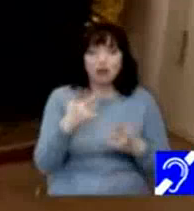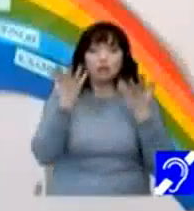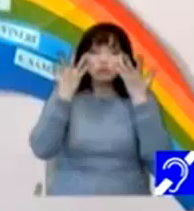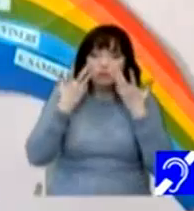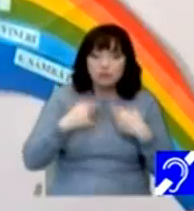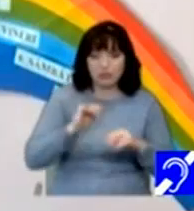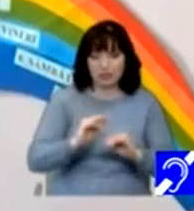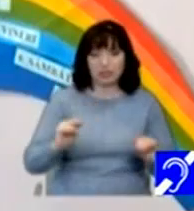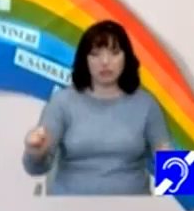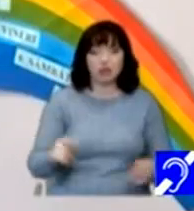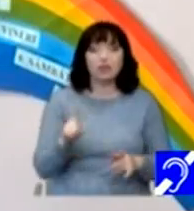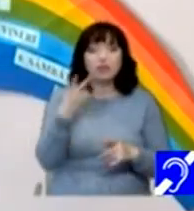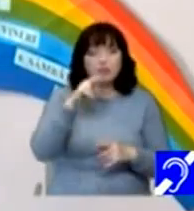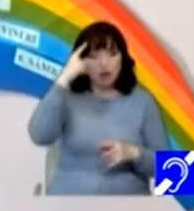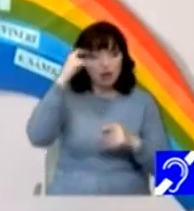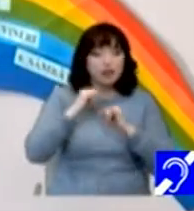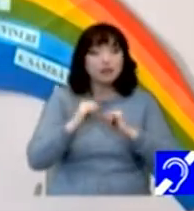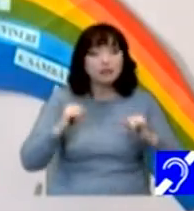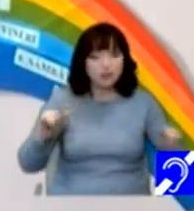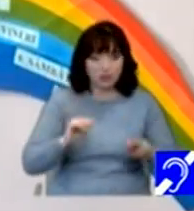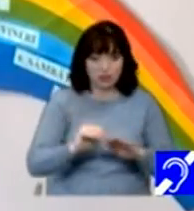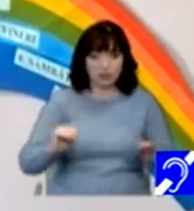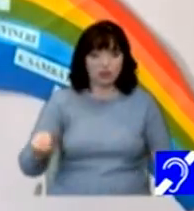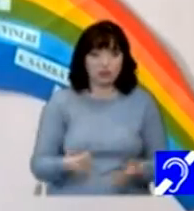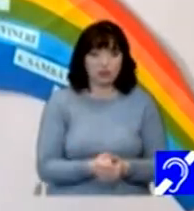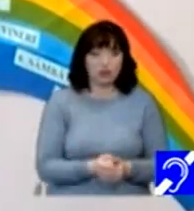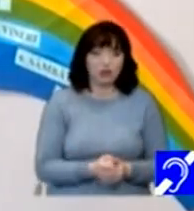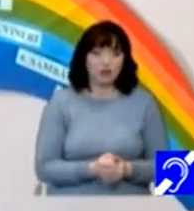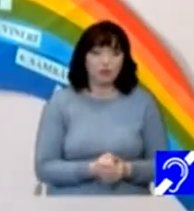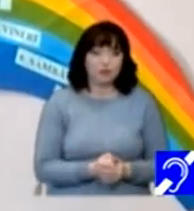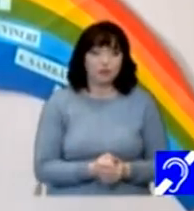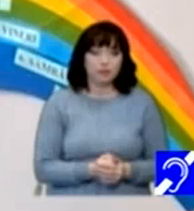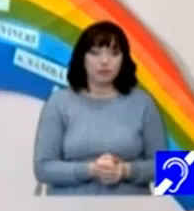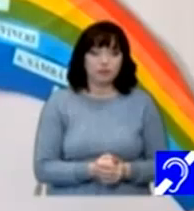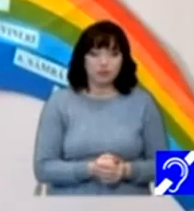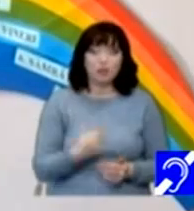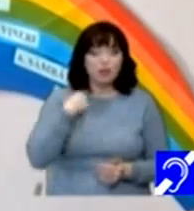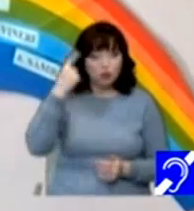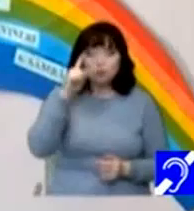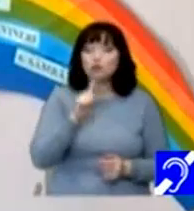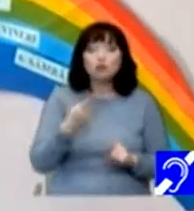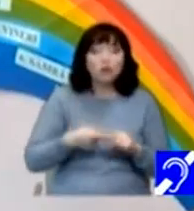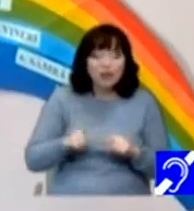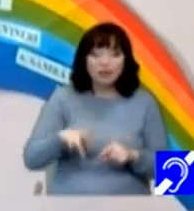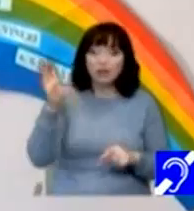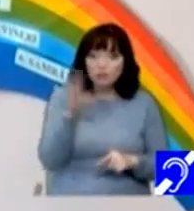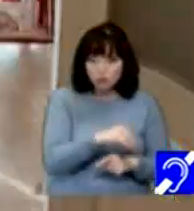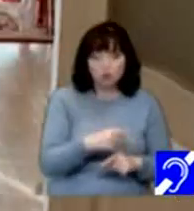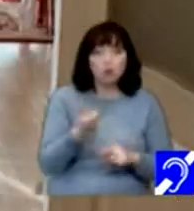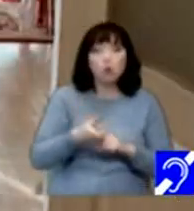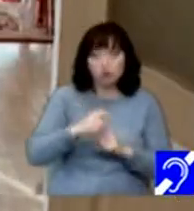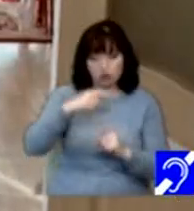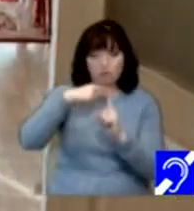confortul lor, pentru dezvoltarea lor multilaterală, cred că toate lucrurile acestea care se fac sunt